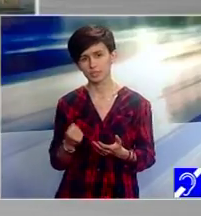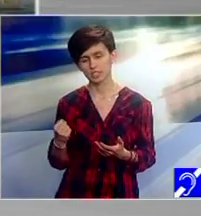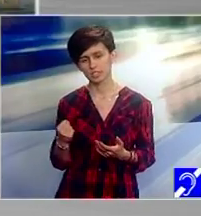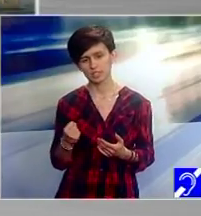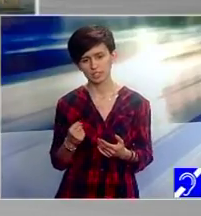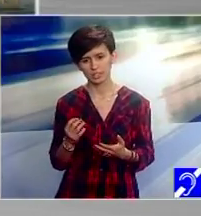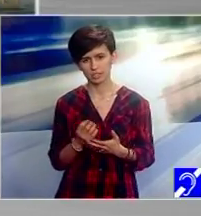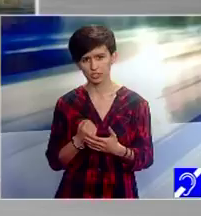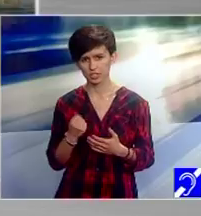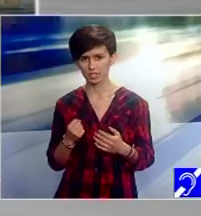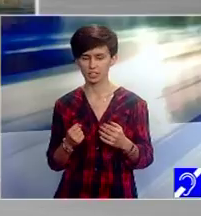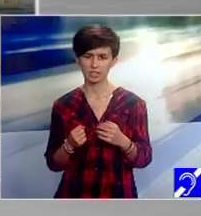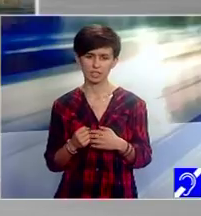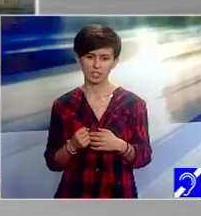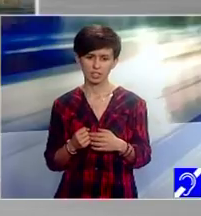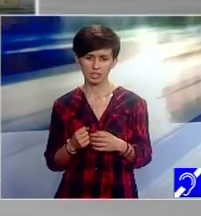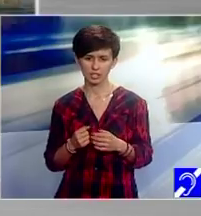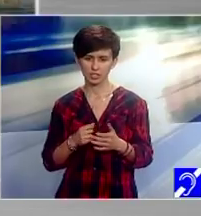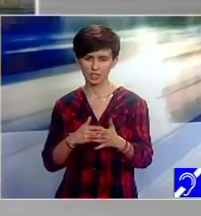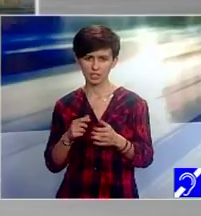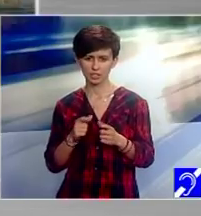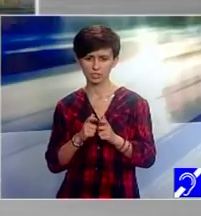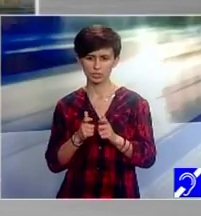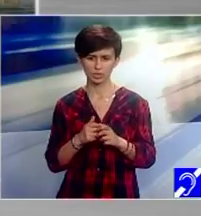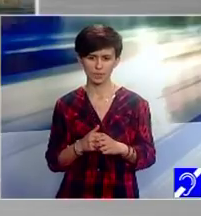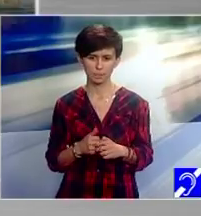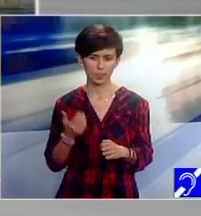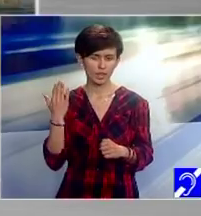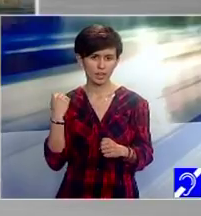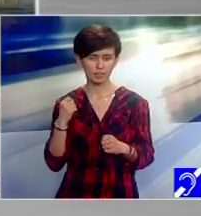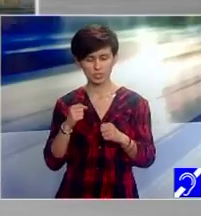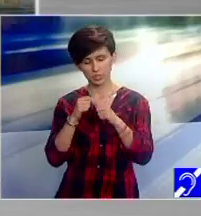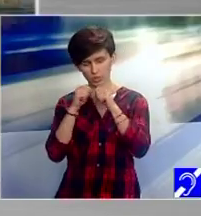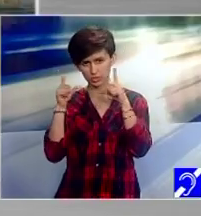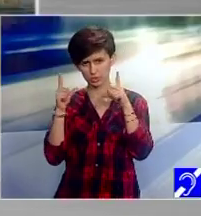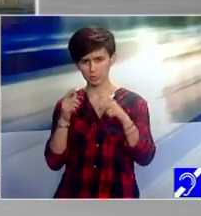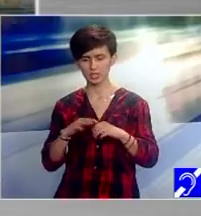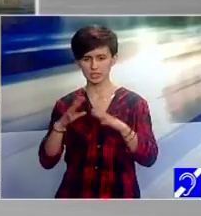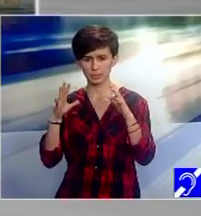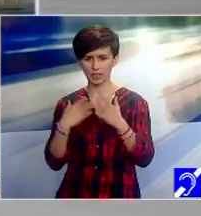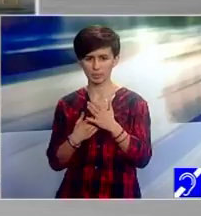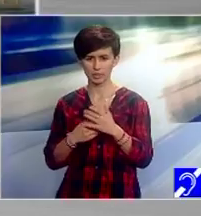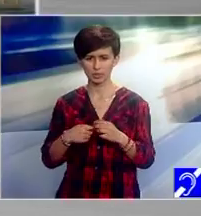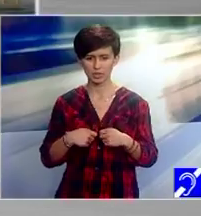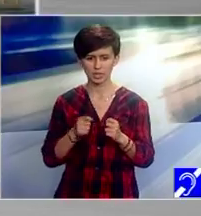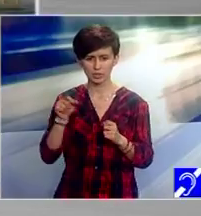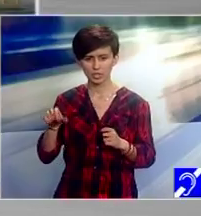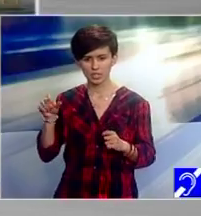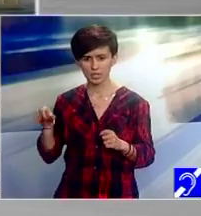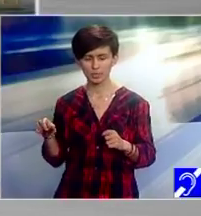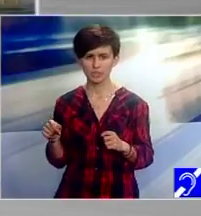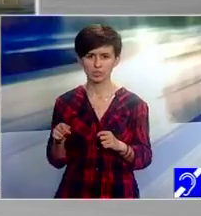victorii la scor. A fost o mare surpriză și ceea ce m-a bucurat pe mine că toți cei învinși s-au înclinat și